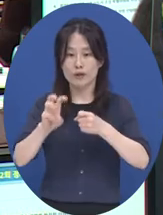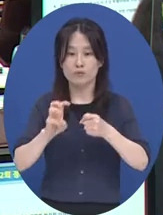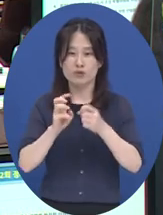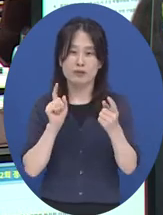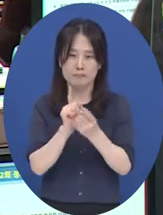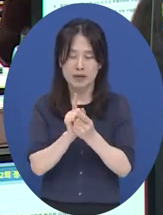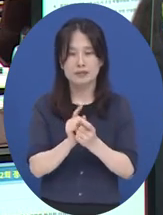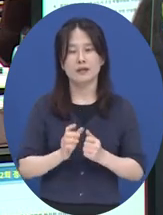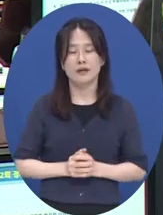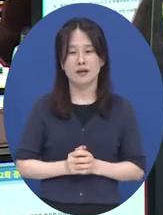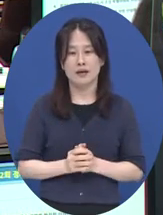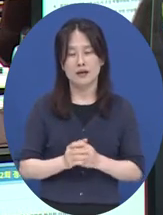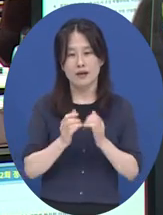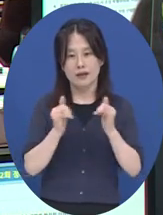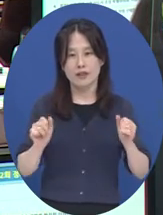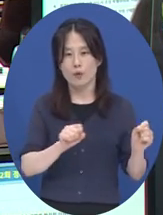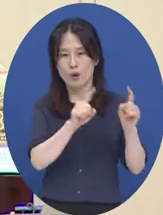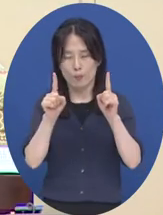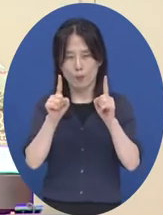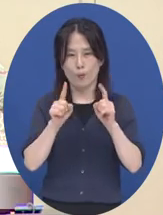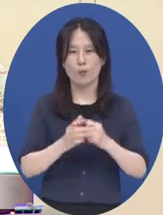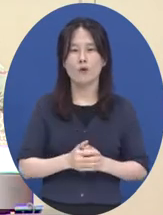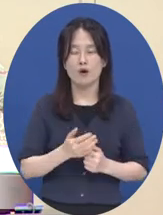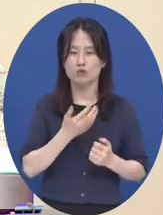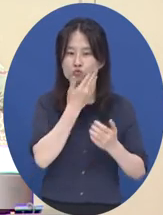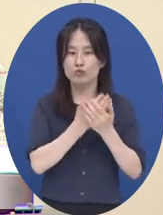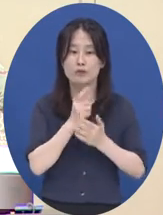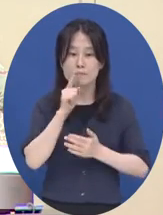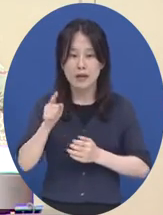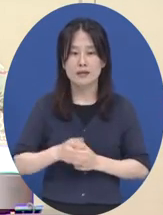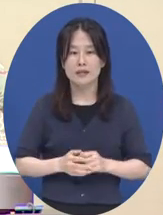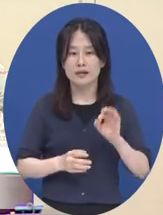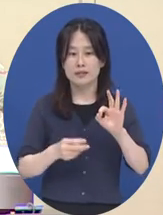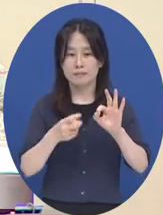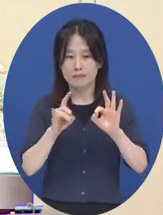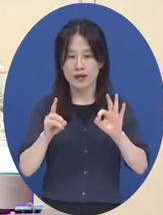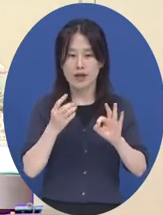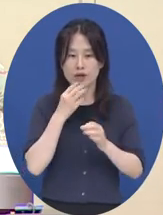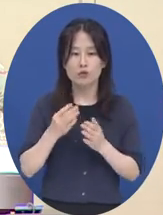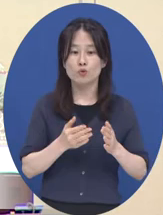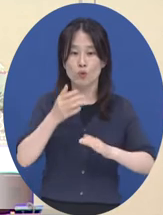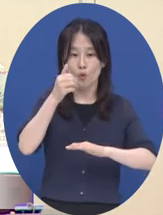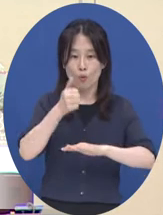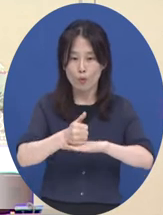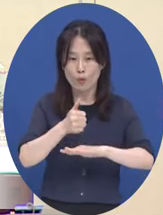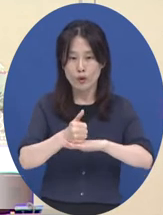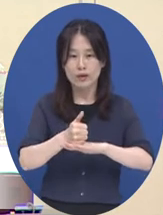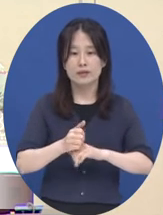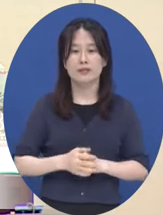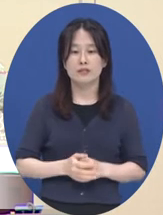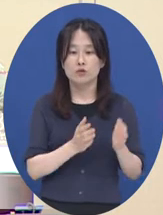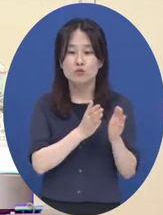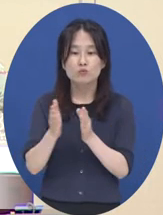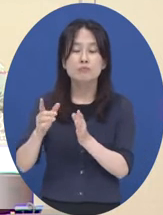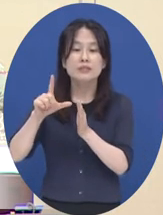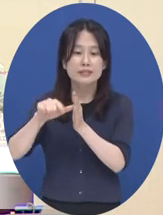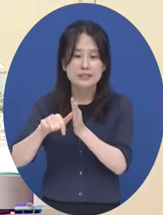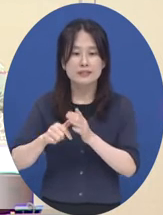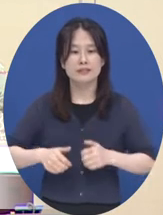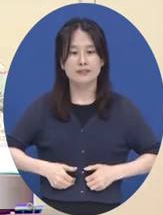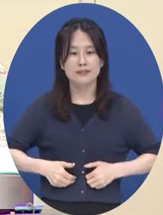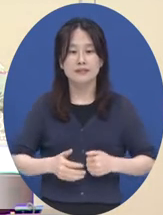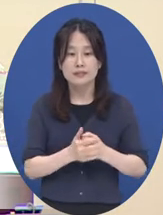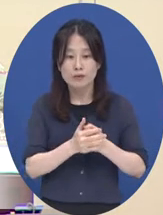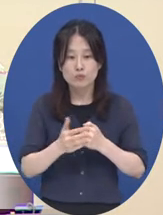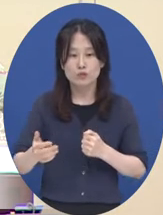주민 주권 완성의 의지를 밝혔습니다. 제10대 경기도의회 후반기의 절반을 마무리하는 시기인 만큼